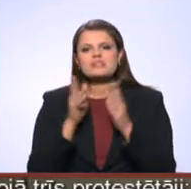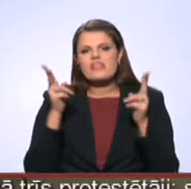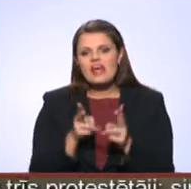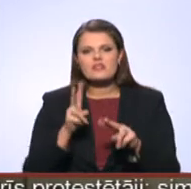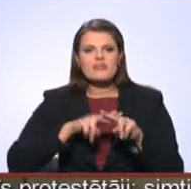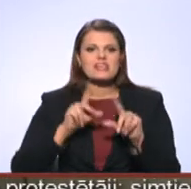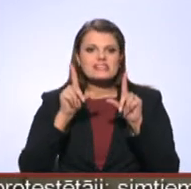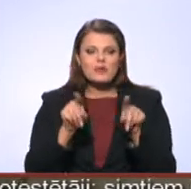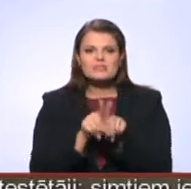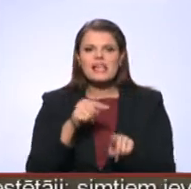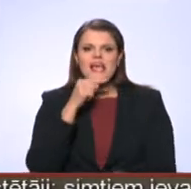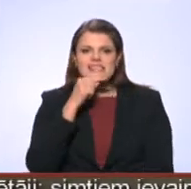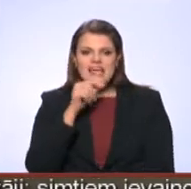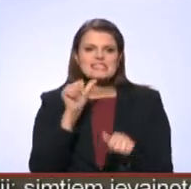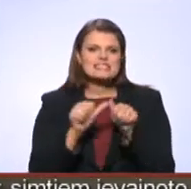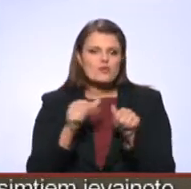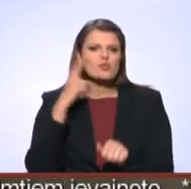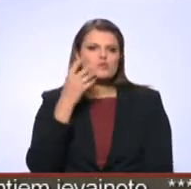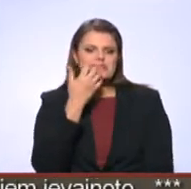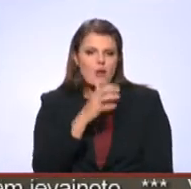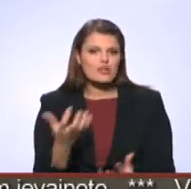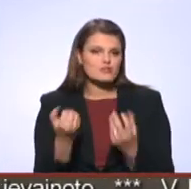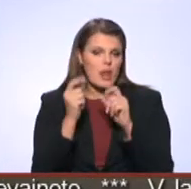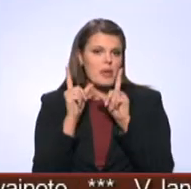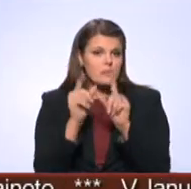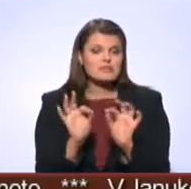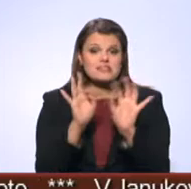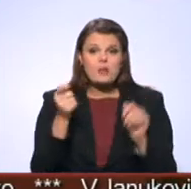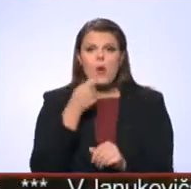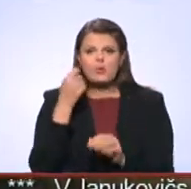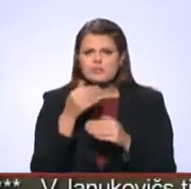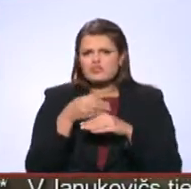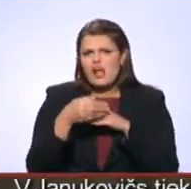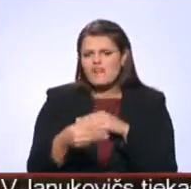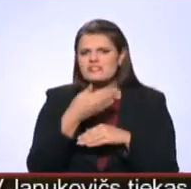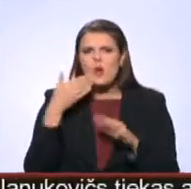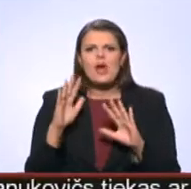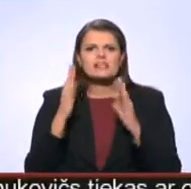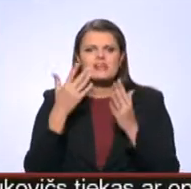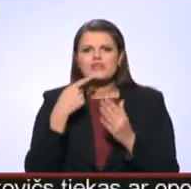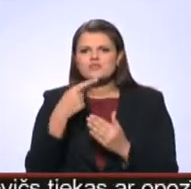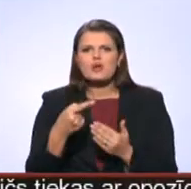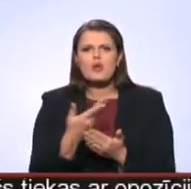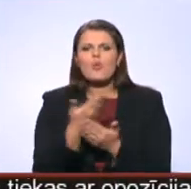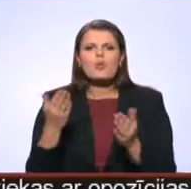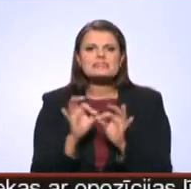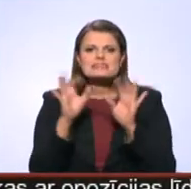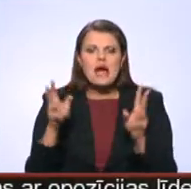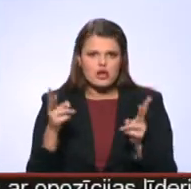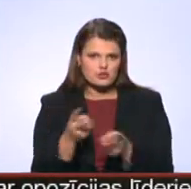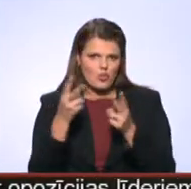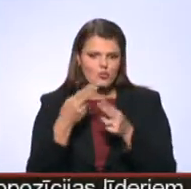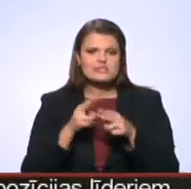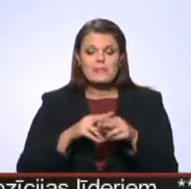glābēji no Cēsīm, Siguldas un Saulkrastiem. Sākotnēji dzēšanas darbi kavējušies, jo nav izdevies noteikt ugunsperēkļa atrašanās vietu,